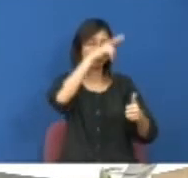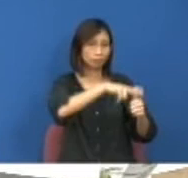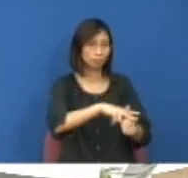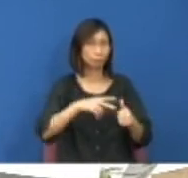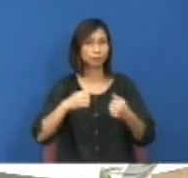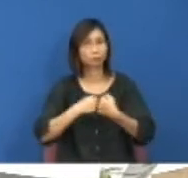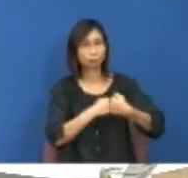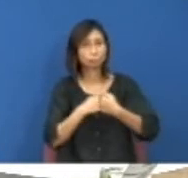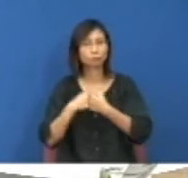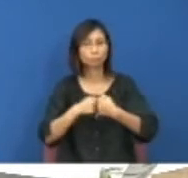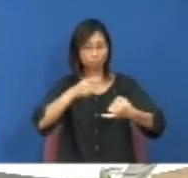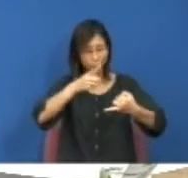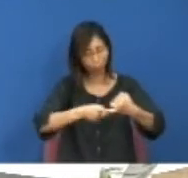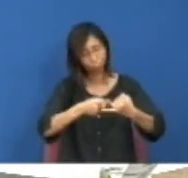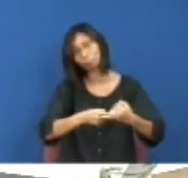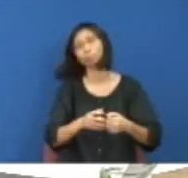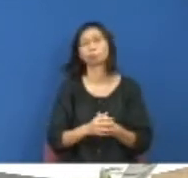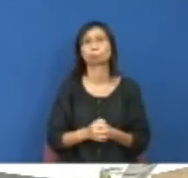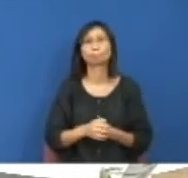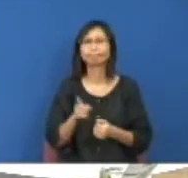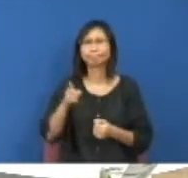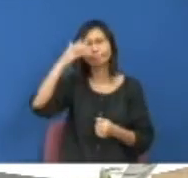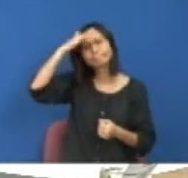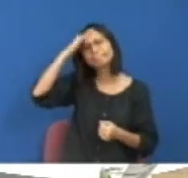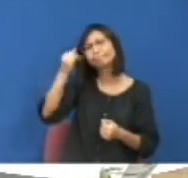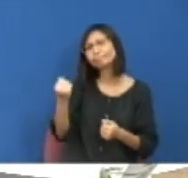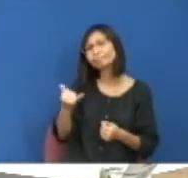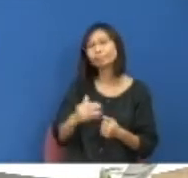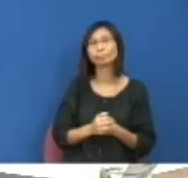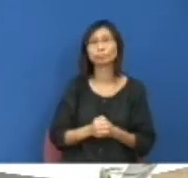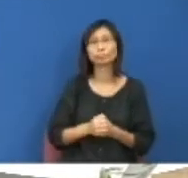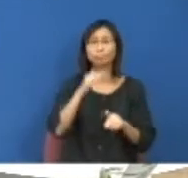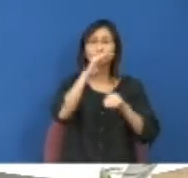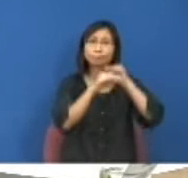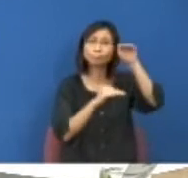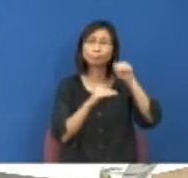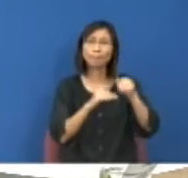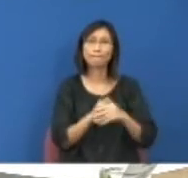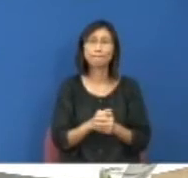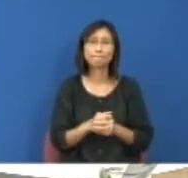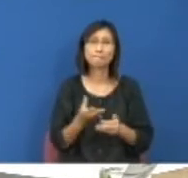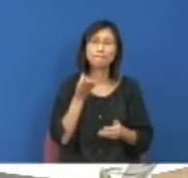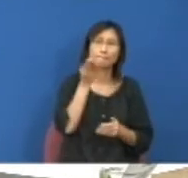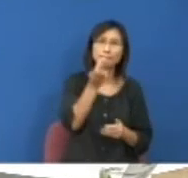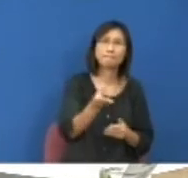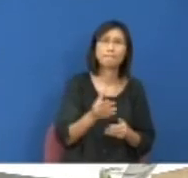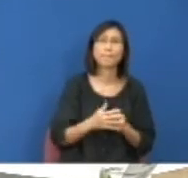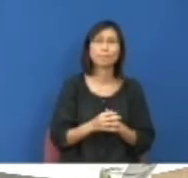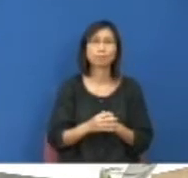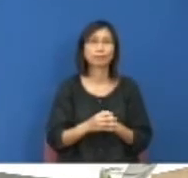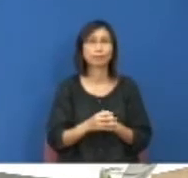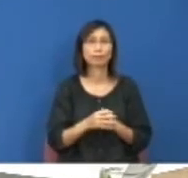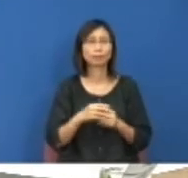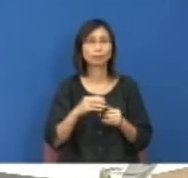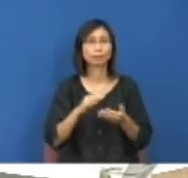社會另外鬥爭，那個結果嚟噶嘛？你明唔明啊？即係個階級嘅意識俾人哋麻醉咗，那個